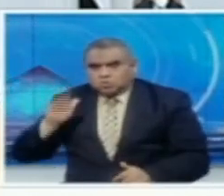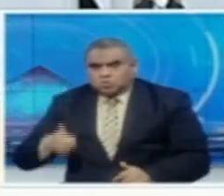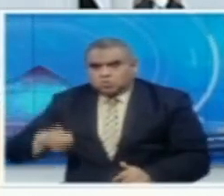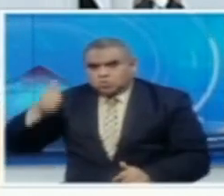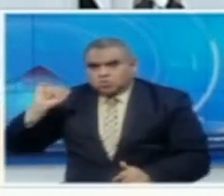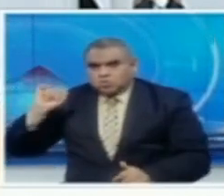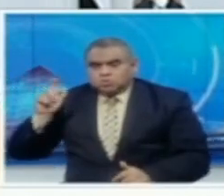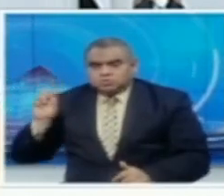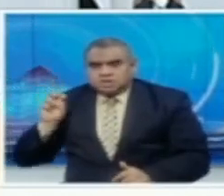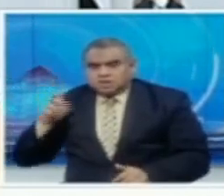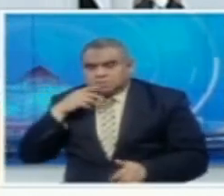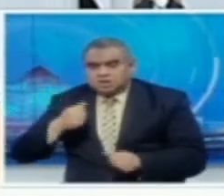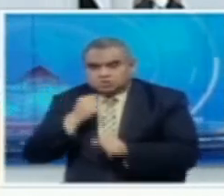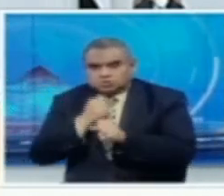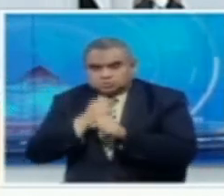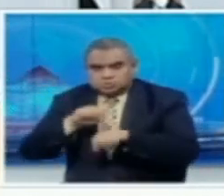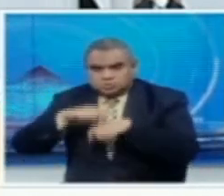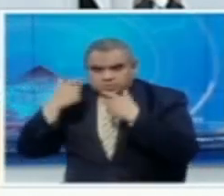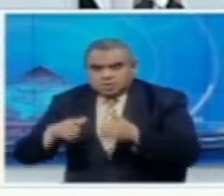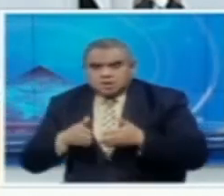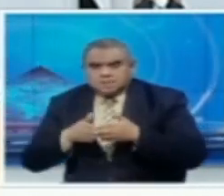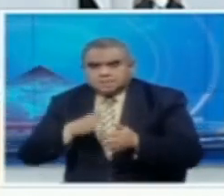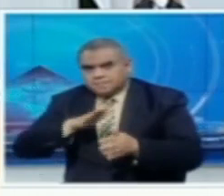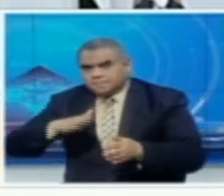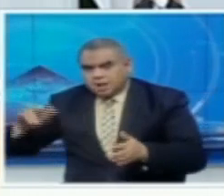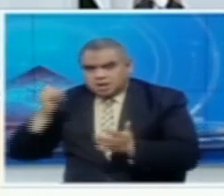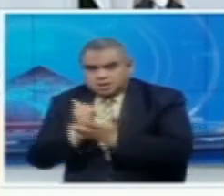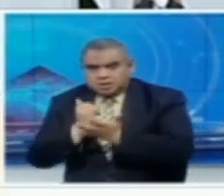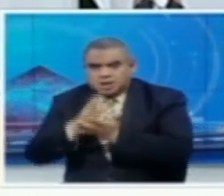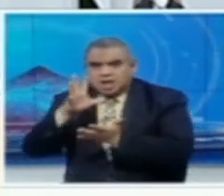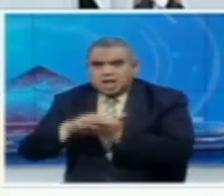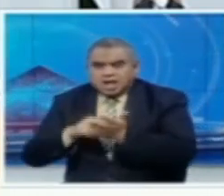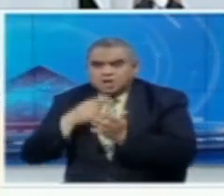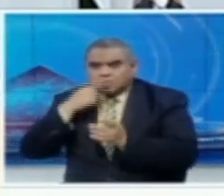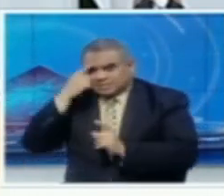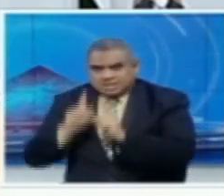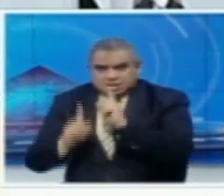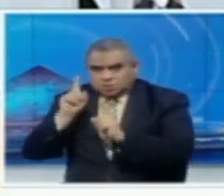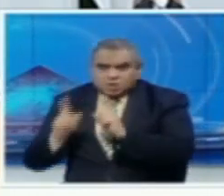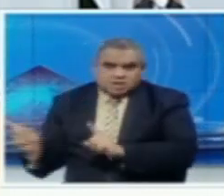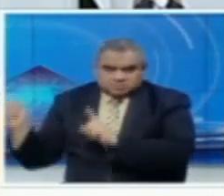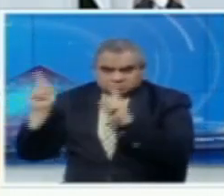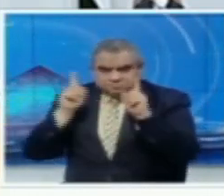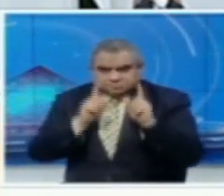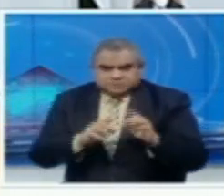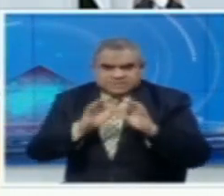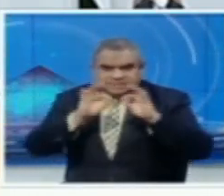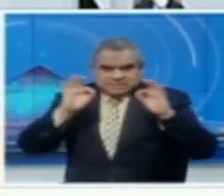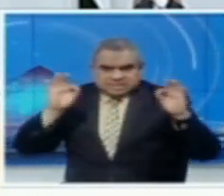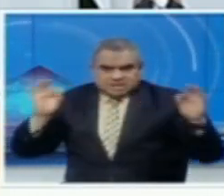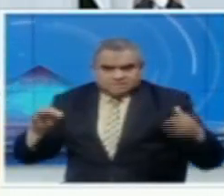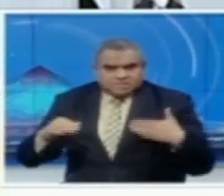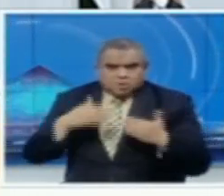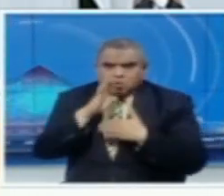السويس مؤشرات نشاط حركة الملاحة بالقناة منذ بداية العام الحالي وحتى الآن بما فيها أعداد